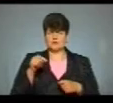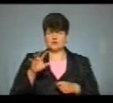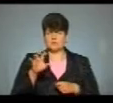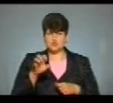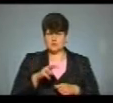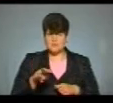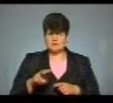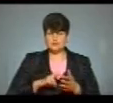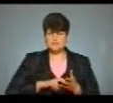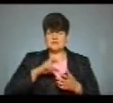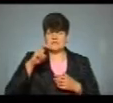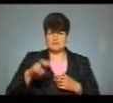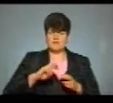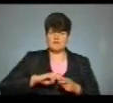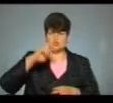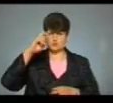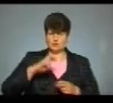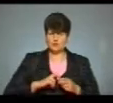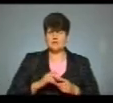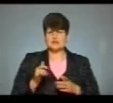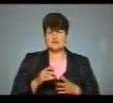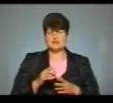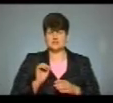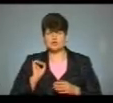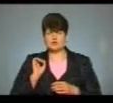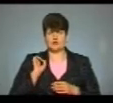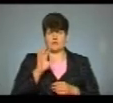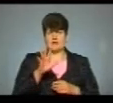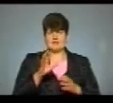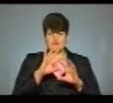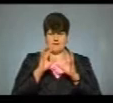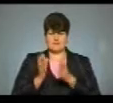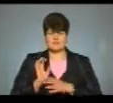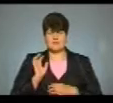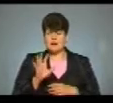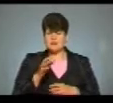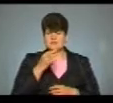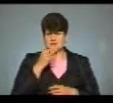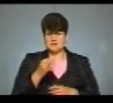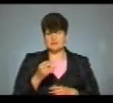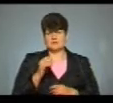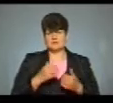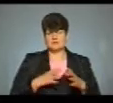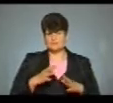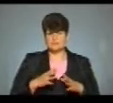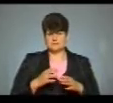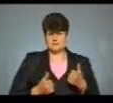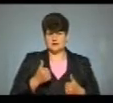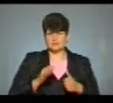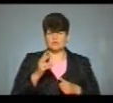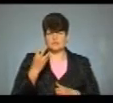після – стрибки в довжину і в висоту. І штовхання ядра триватиме чемпіонат 2 дні, повідомила тренер тернополян Ольга